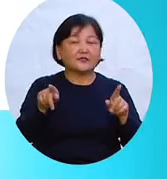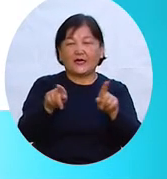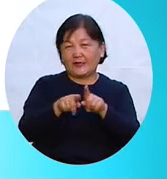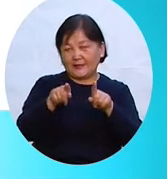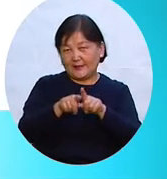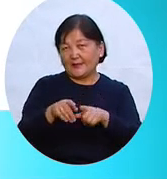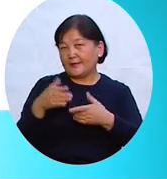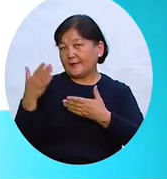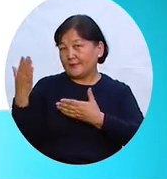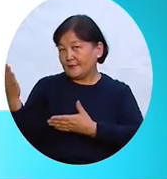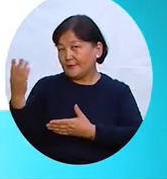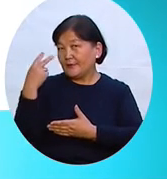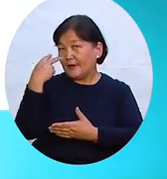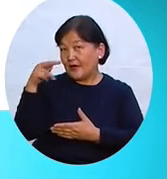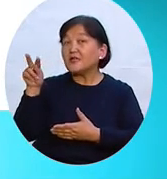болно.